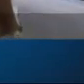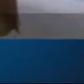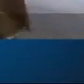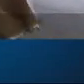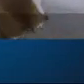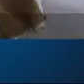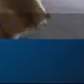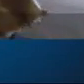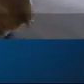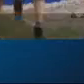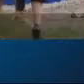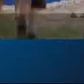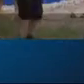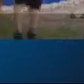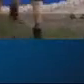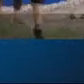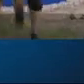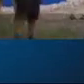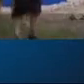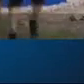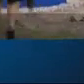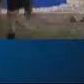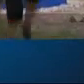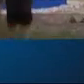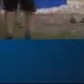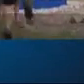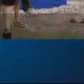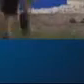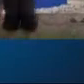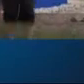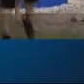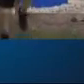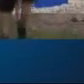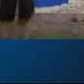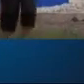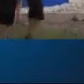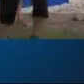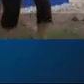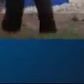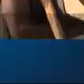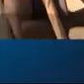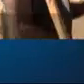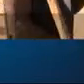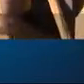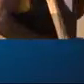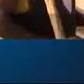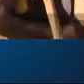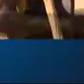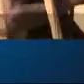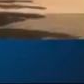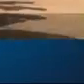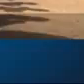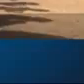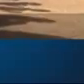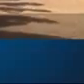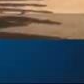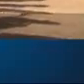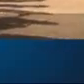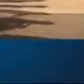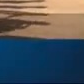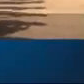qui s'achève dans quelques heures. Mais avant, vous verrez l'étape de Boaké avec 2000 professionnels